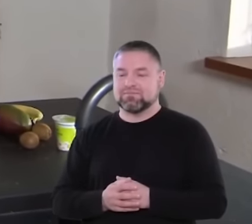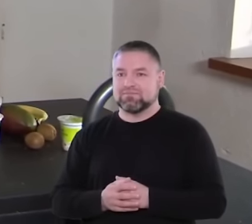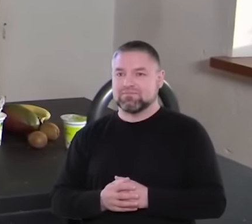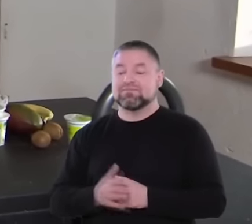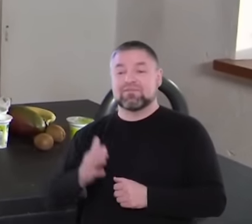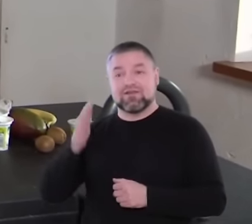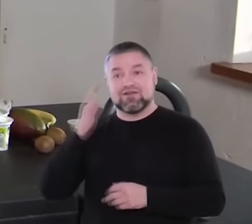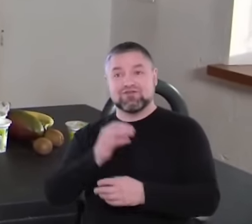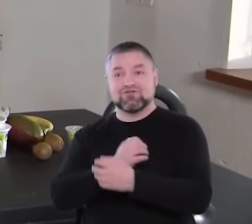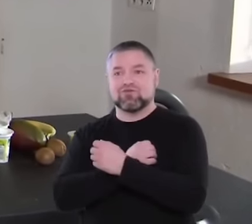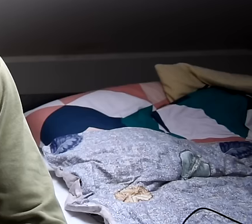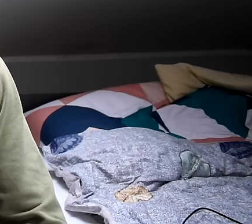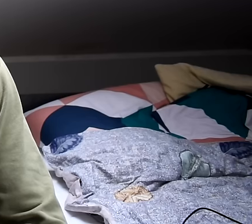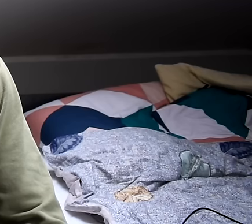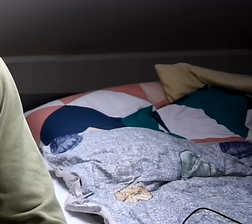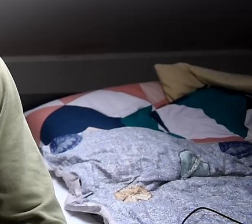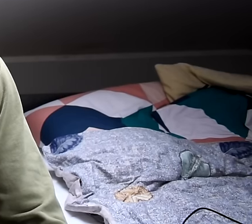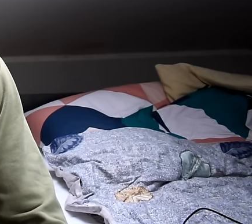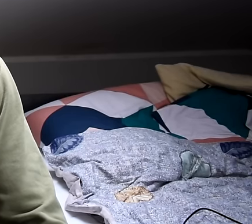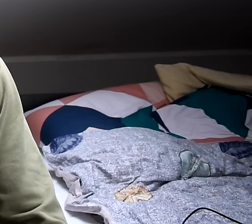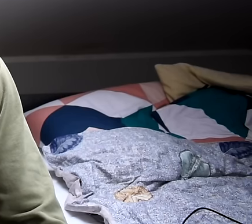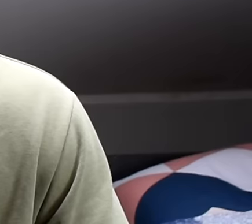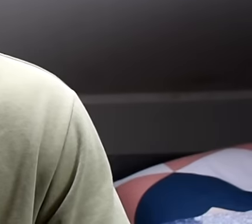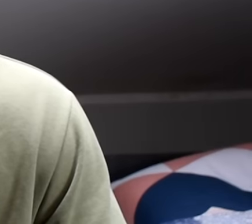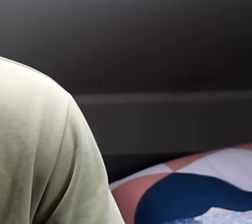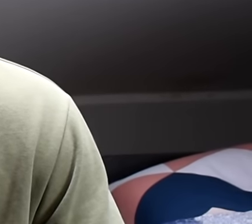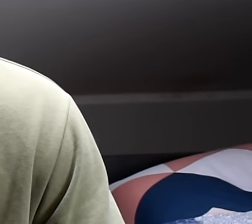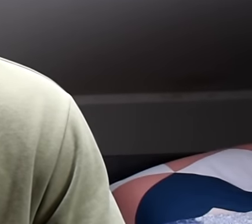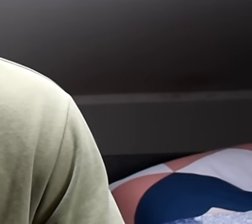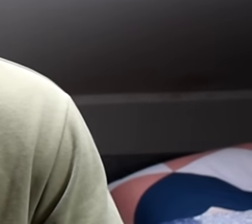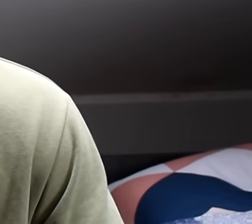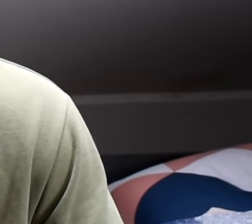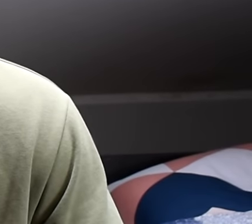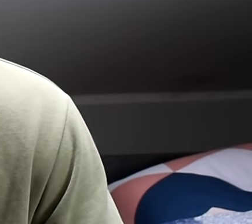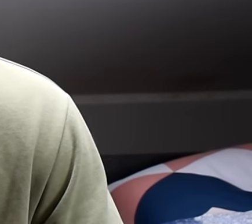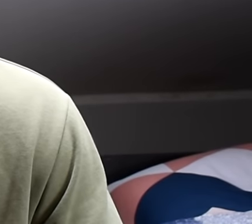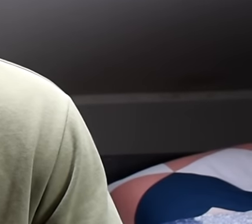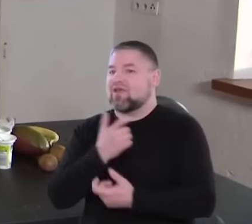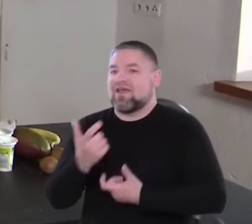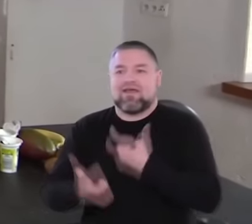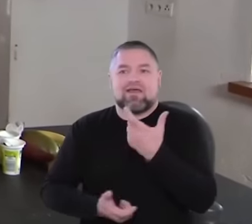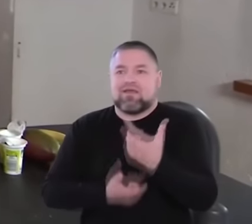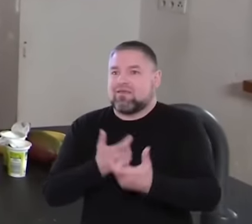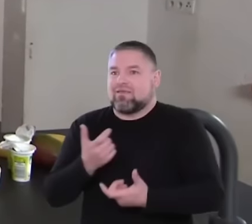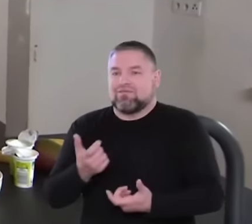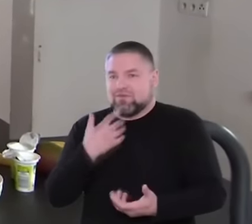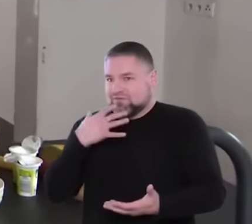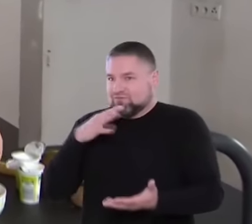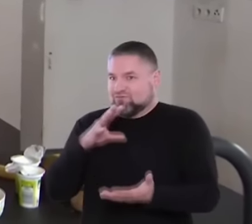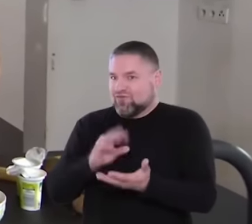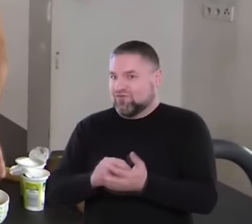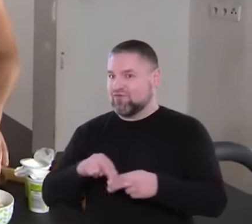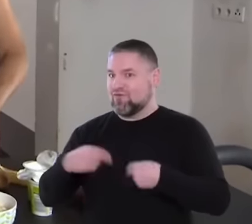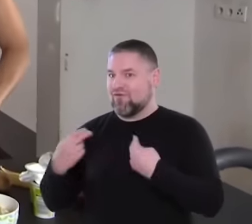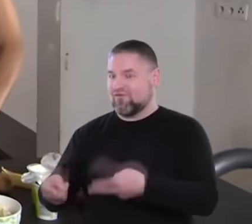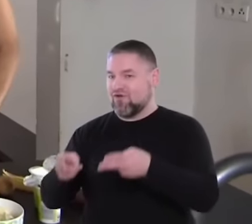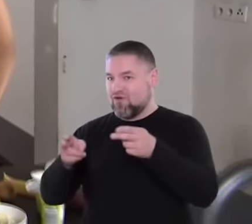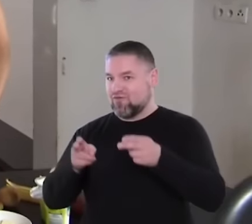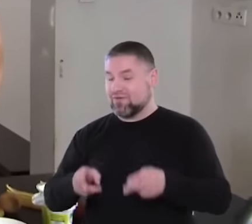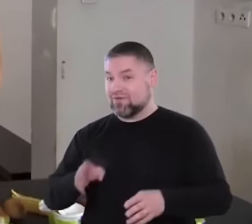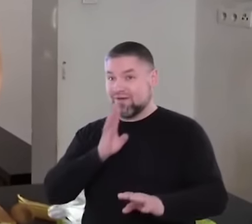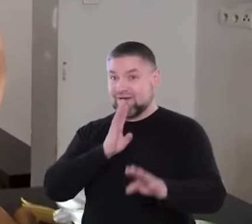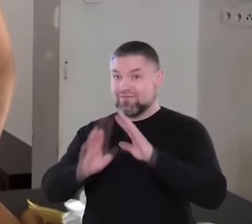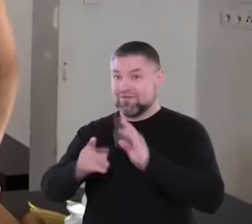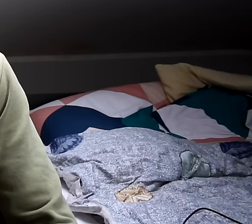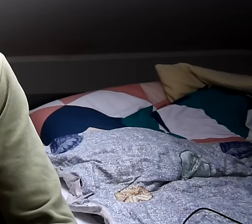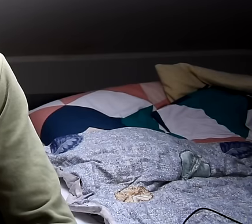Ej, kochanie, nie rób tak. Chyba to nie jest jednak jego matka. Chociaż w sumie, co w rodzinie, to nie zginie. Bo za chwilę znowu wrócimy do łóżka, a ty